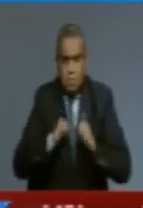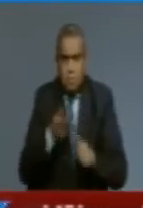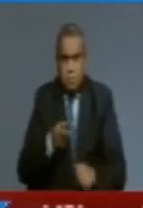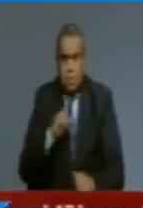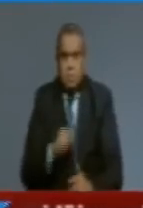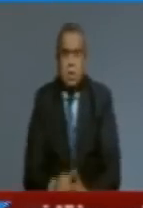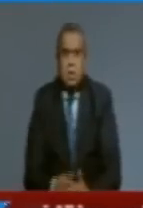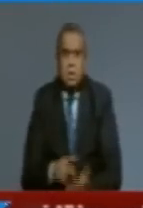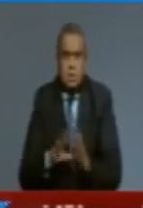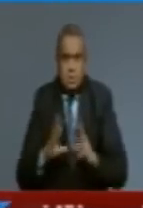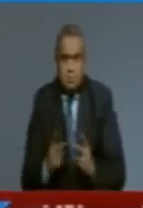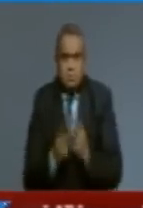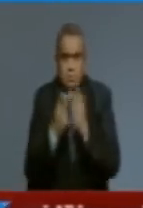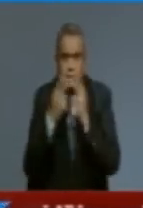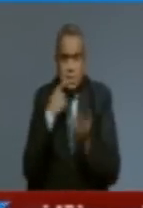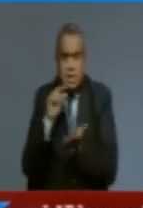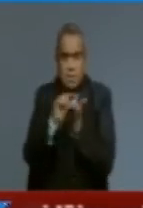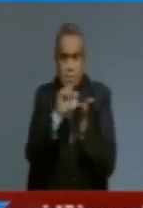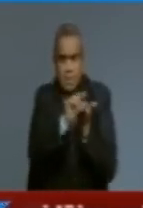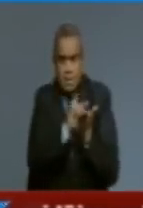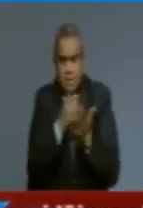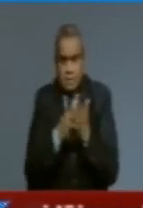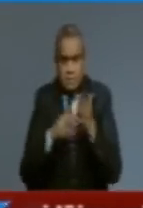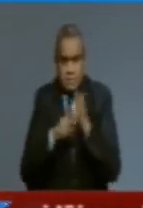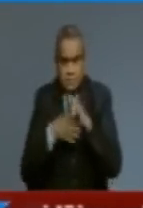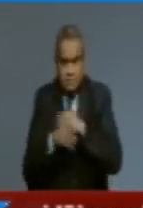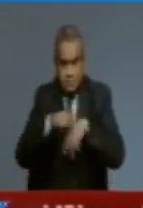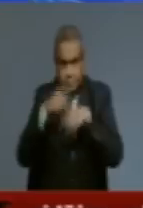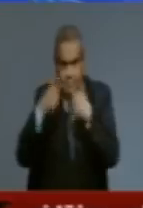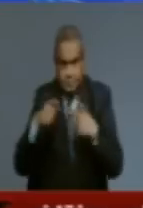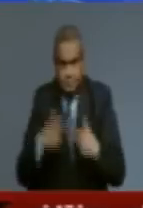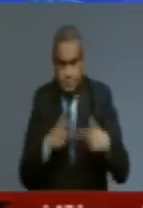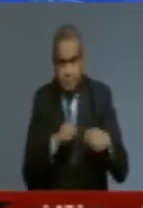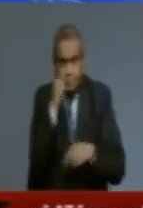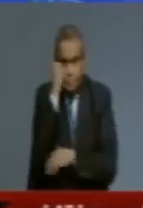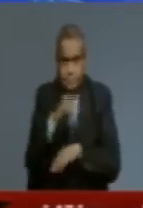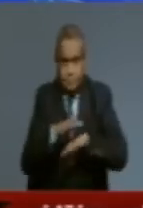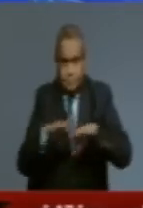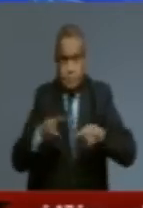تنمية البلدان النامية في كافة أرجاء العالم.